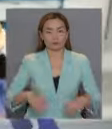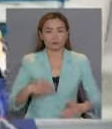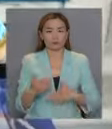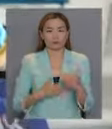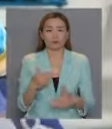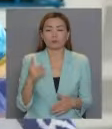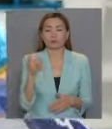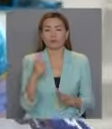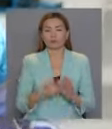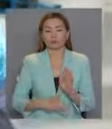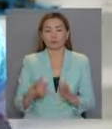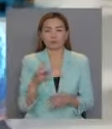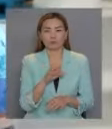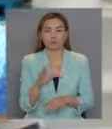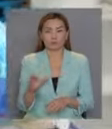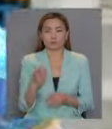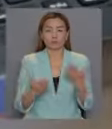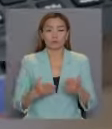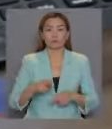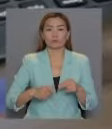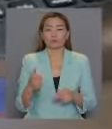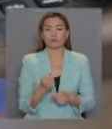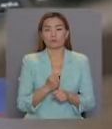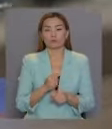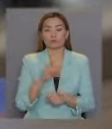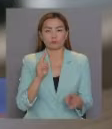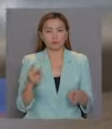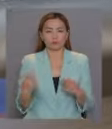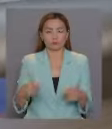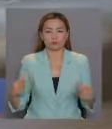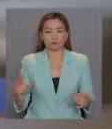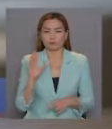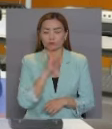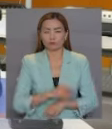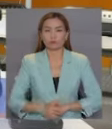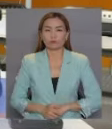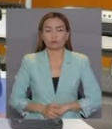только на 180 градусов. Если настроить градус, то может танцевать и другие танцы.